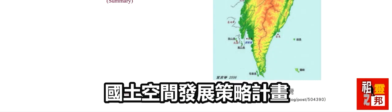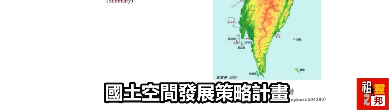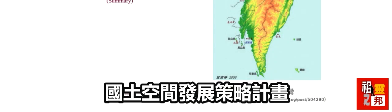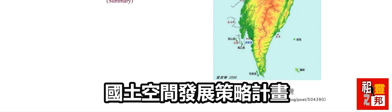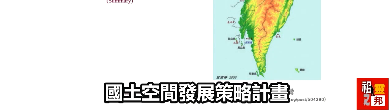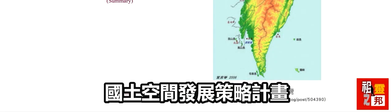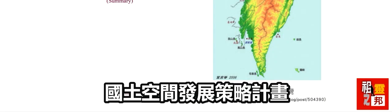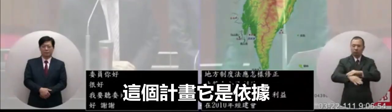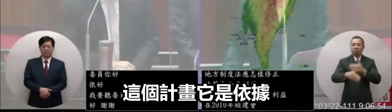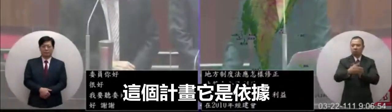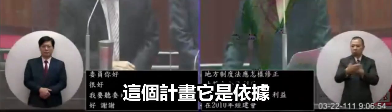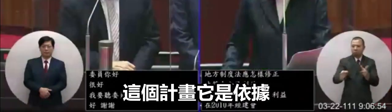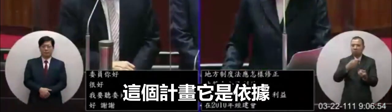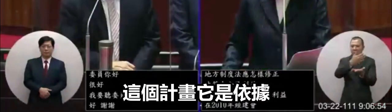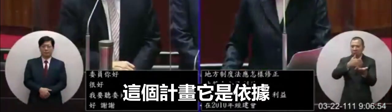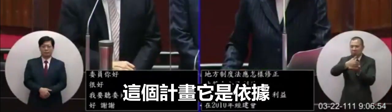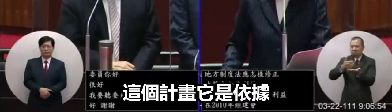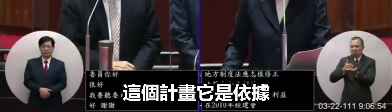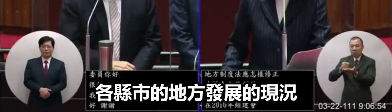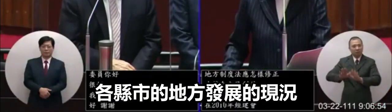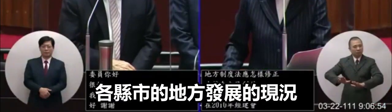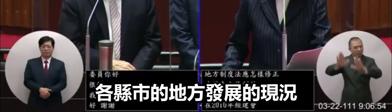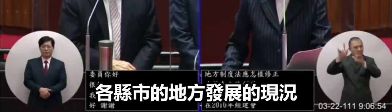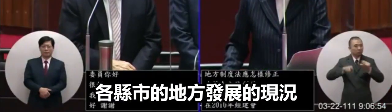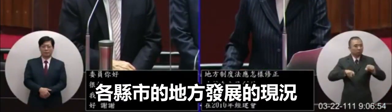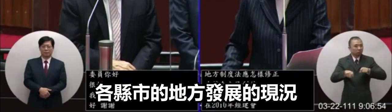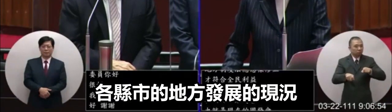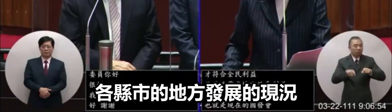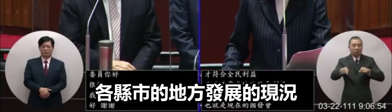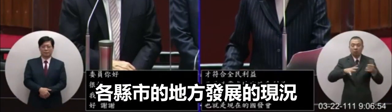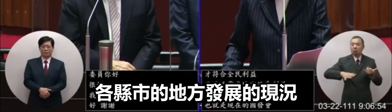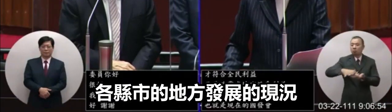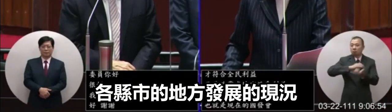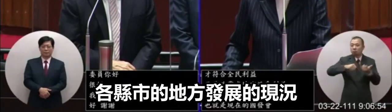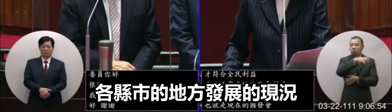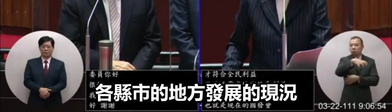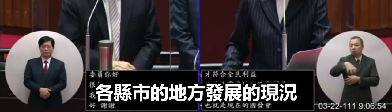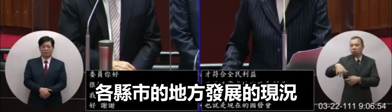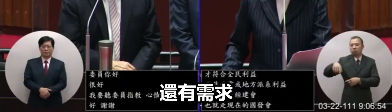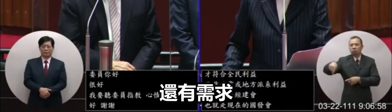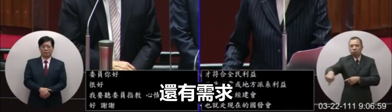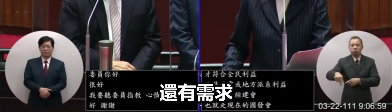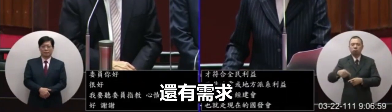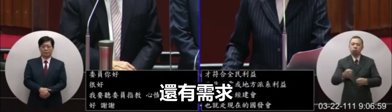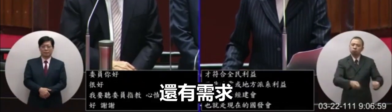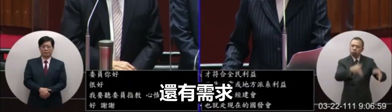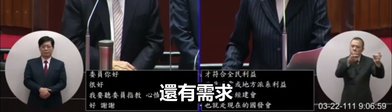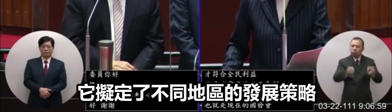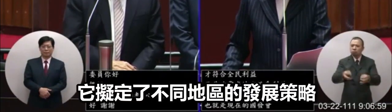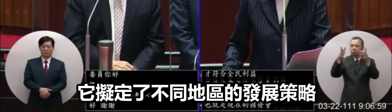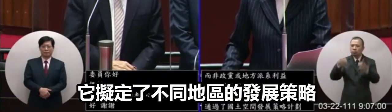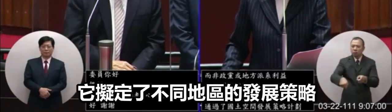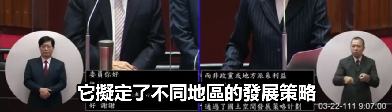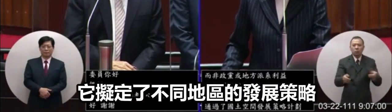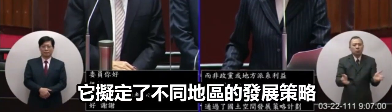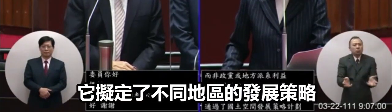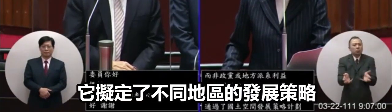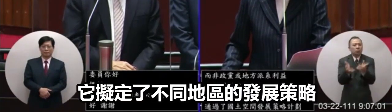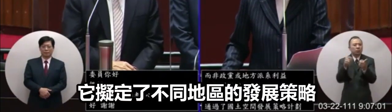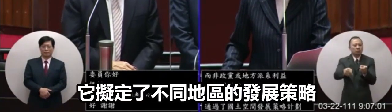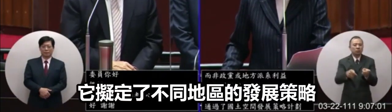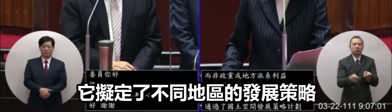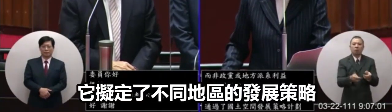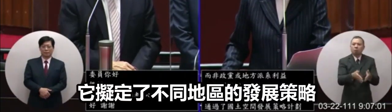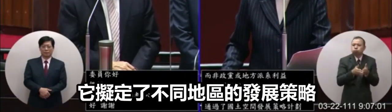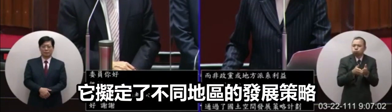策略计划。这个计划呢，它是依据各县市的地方发展的现况还有需求，它拟定了不